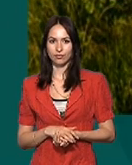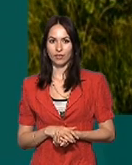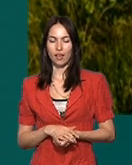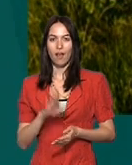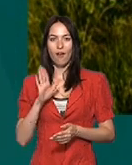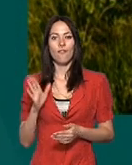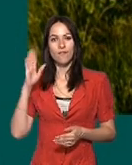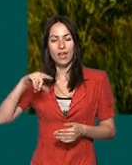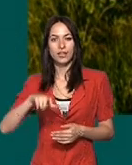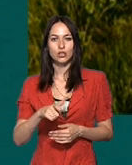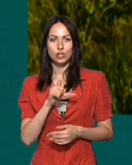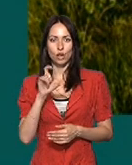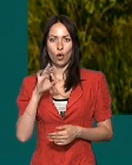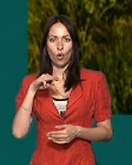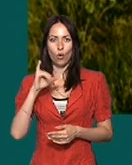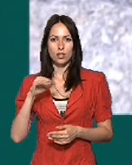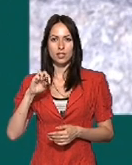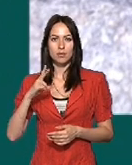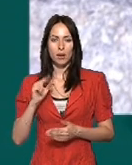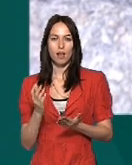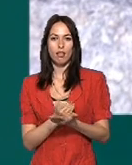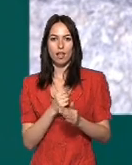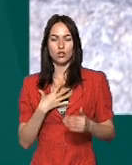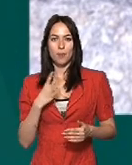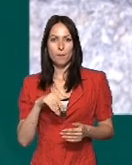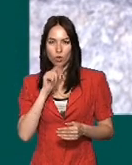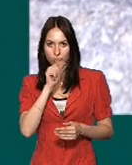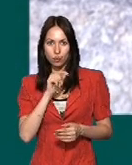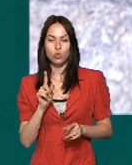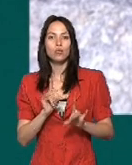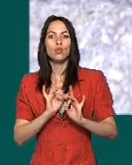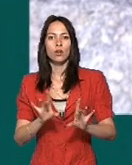У річці Хотімелька знайшли мертвих курей, що розповідають місцеві мешканці.